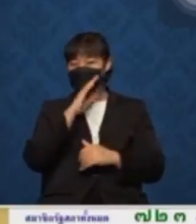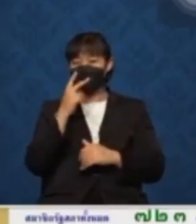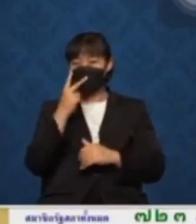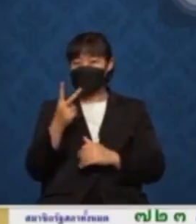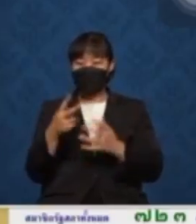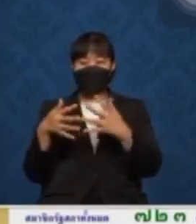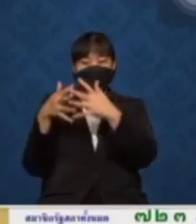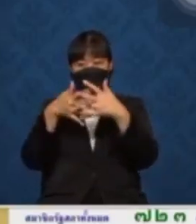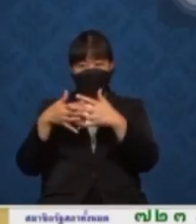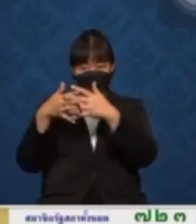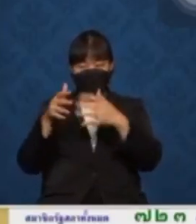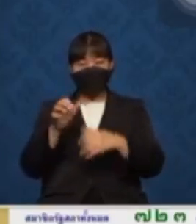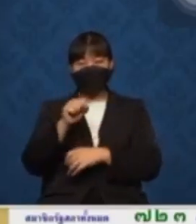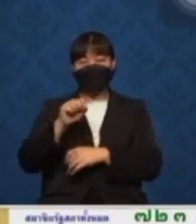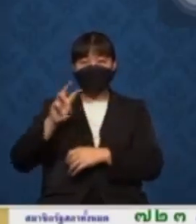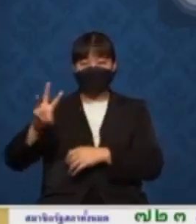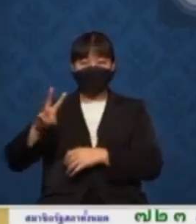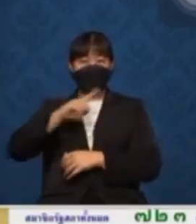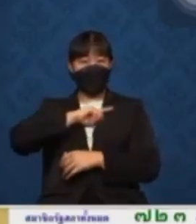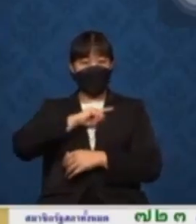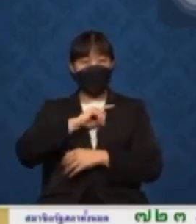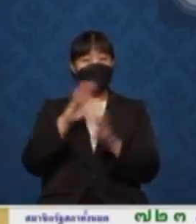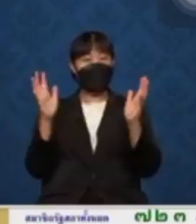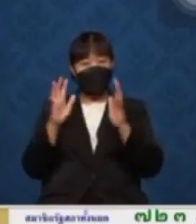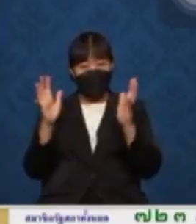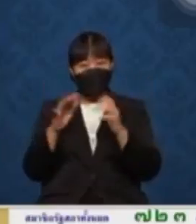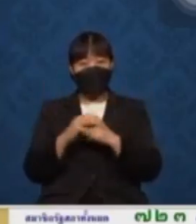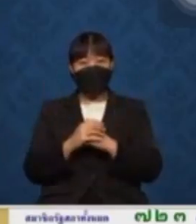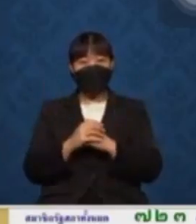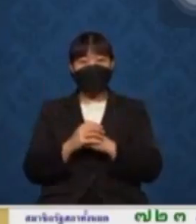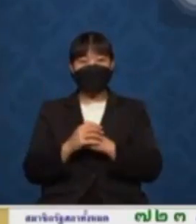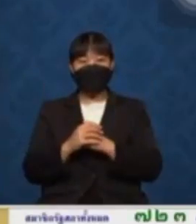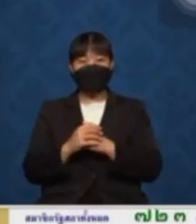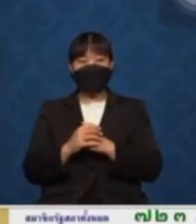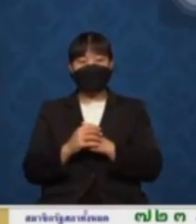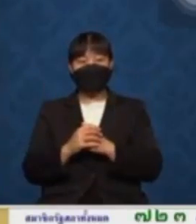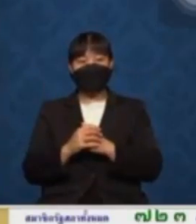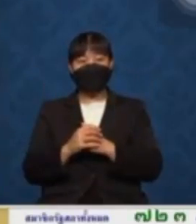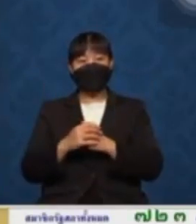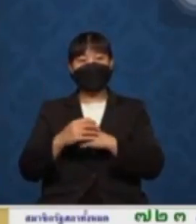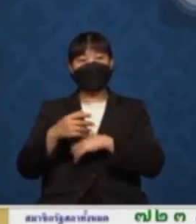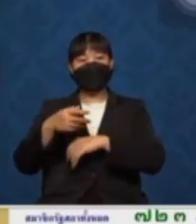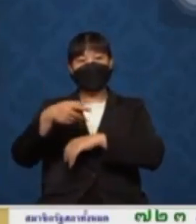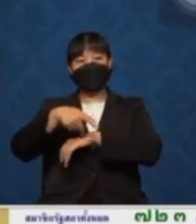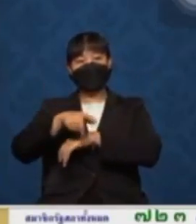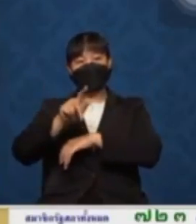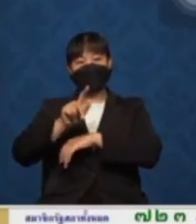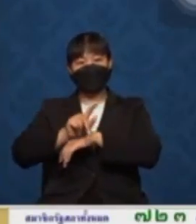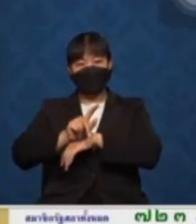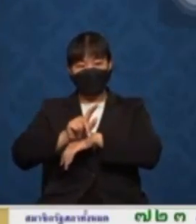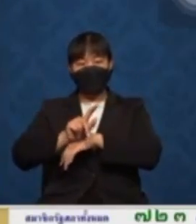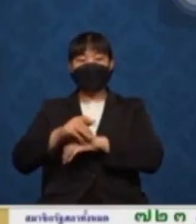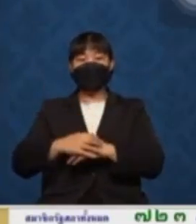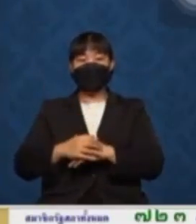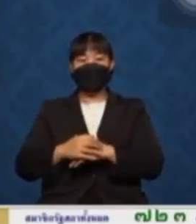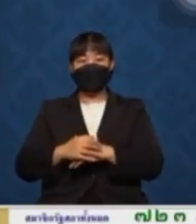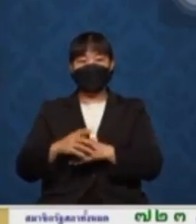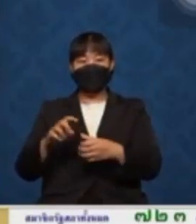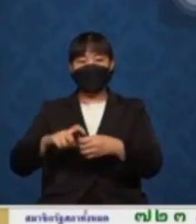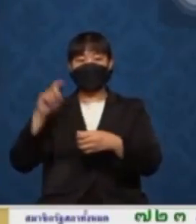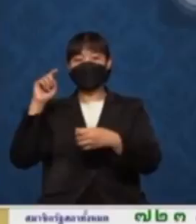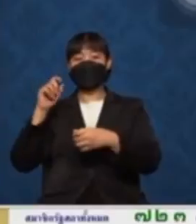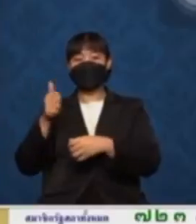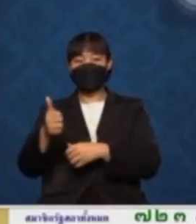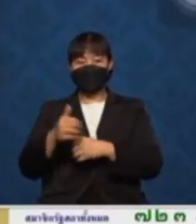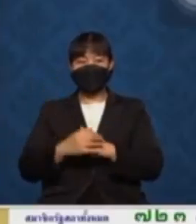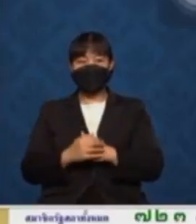นะครับว่าวุฒิสภาของเขาเนี่ยมีอำนาจเยอะมากถึงขั้นสามารถถอดถอนประธานาธิบดีได้แต่ที่เขาทำอย่างนั้นได้ก็เป็นเพราะว่าเ